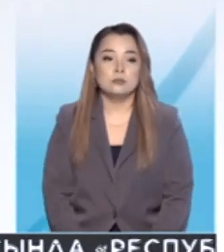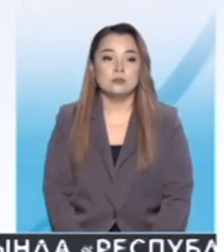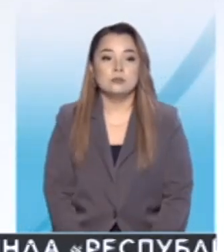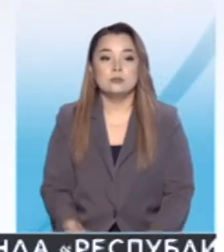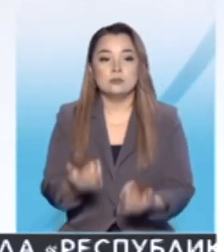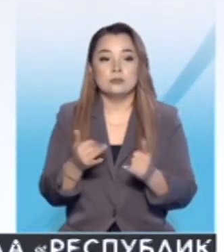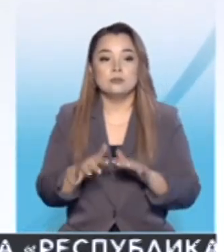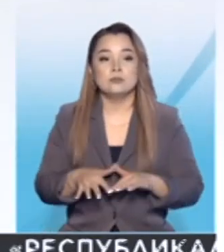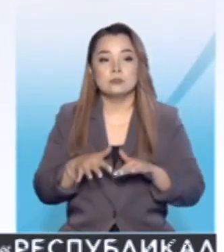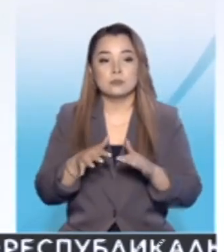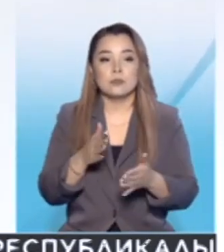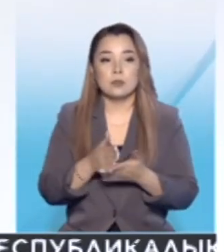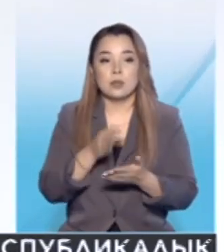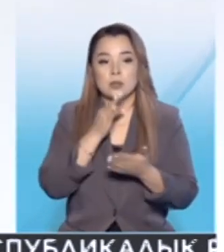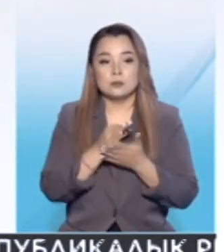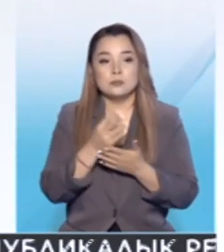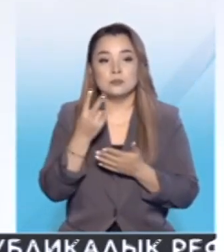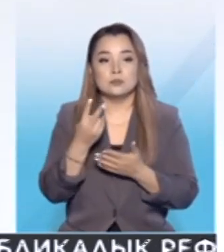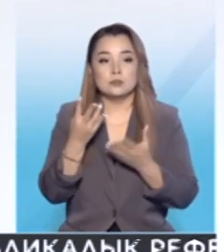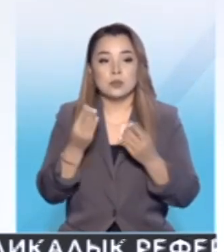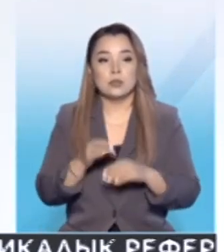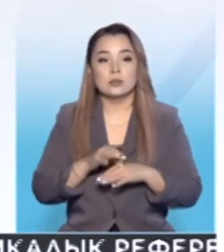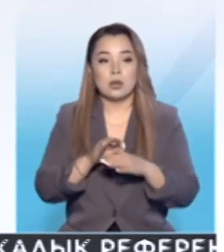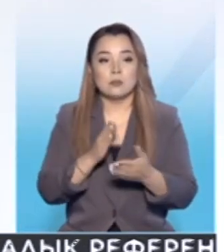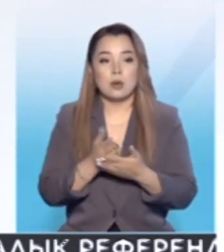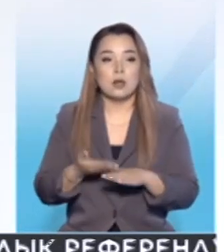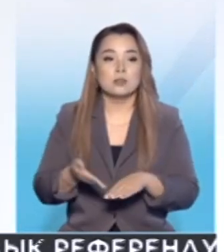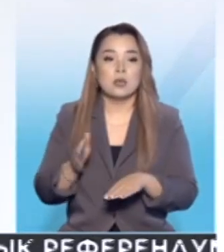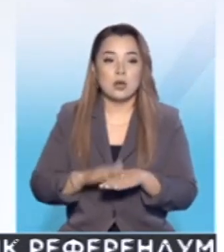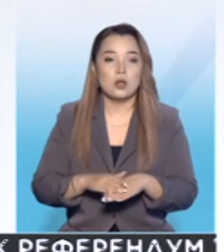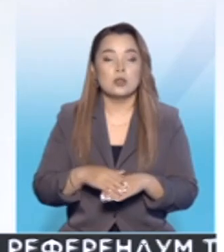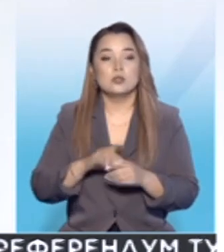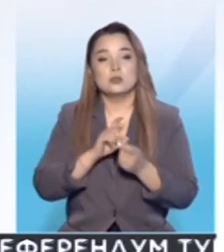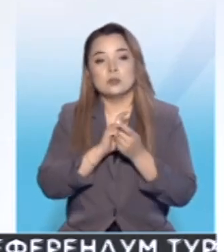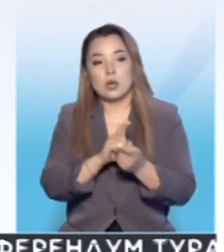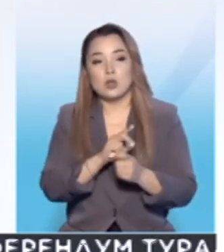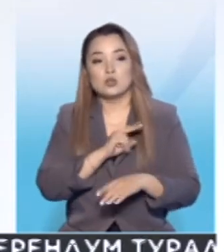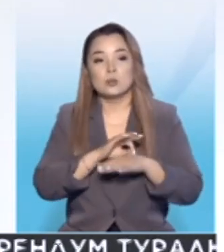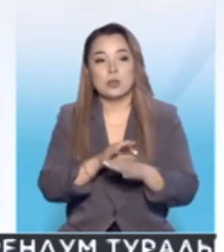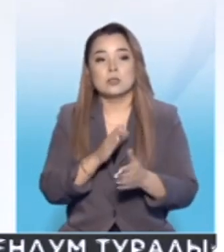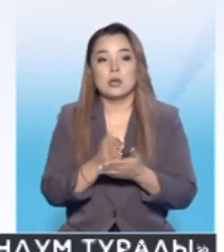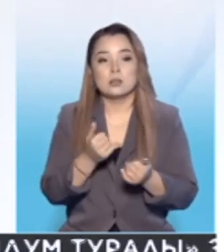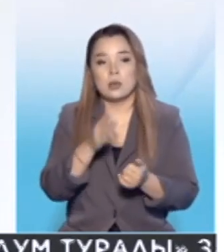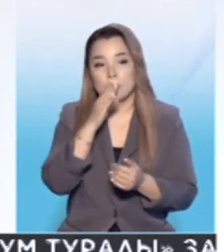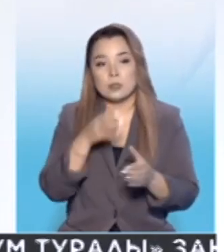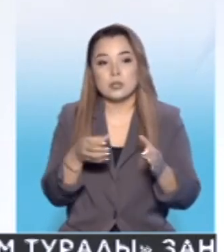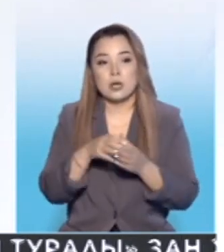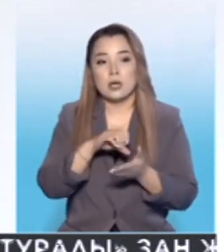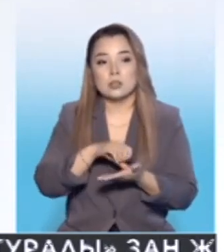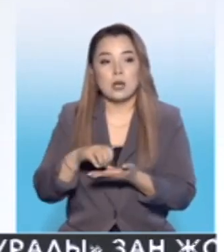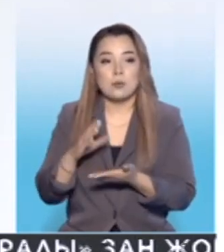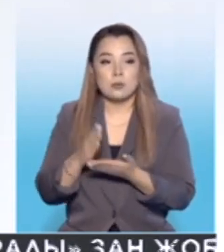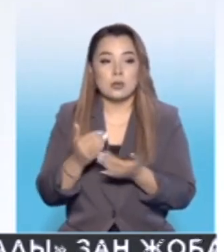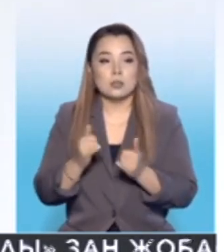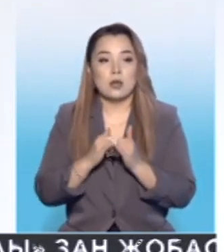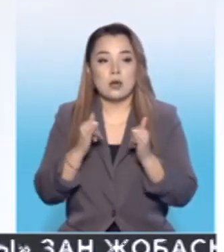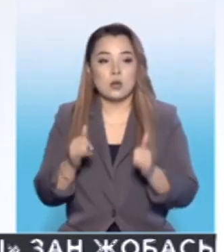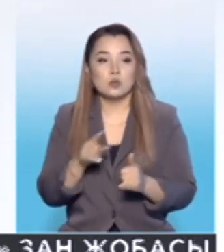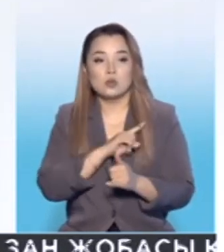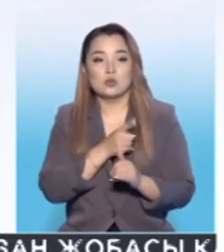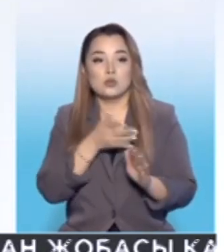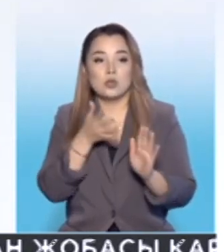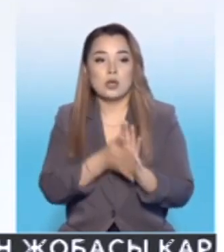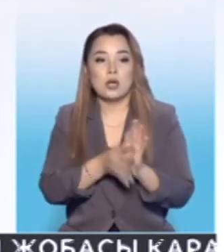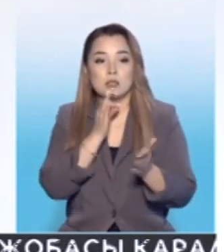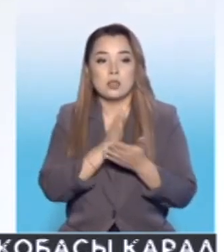Жаудың зауыт аумағына басып кіргеніне 2-ші күн болды. Ауыр әрі қанды шайқас жүріп жатыр. Мен дұшпанды ауыздықтау үшін асқан күш-жігер жұмсап